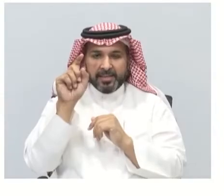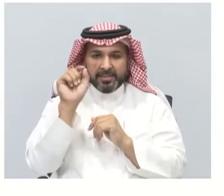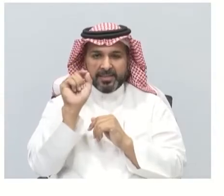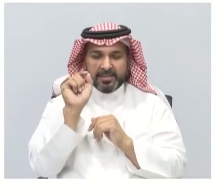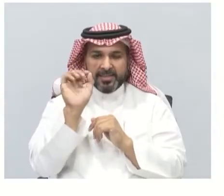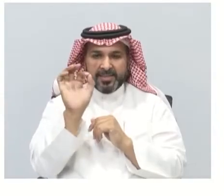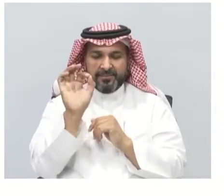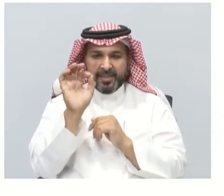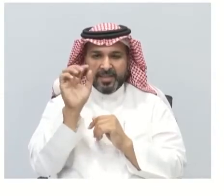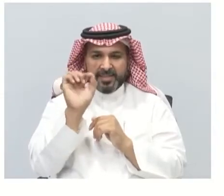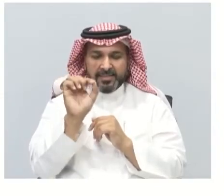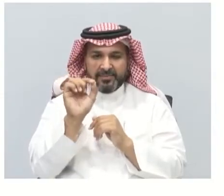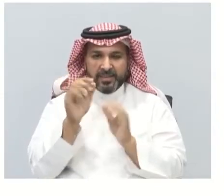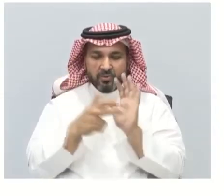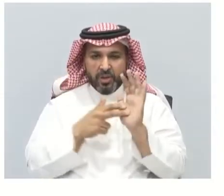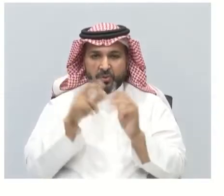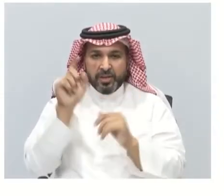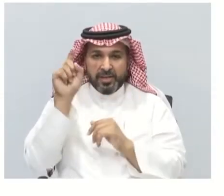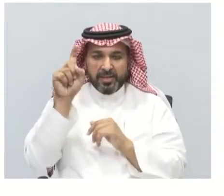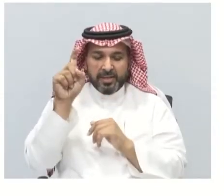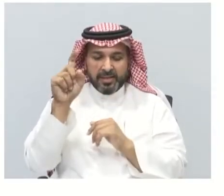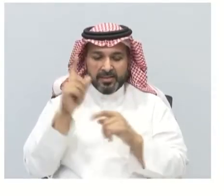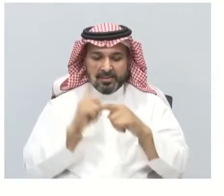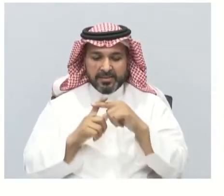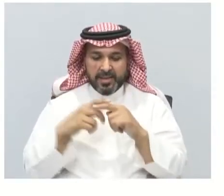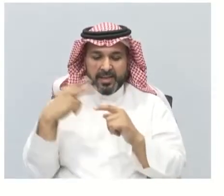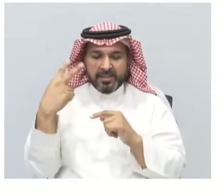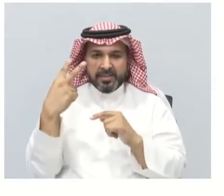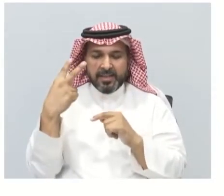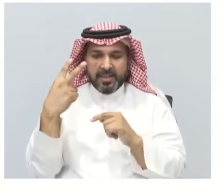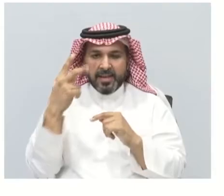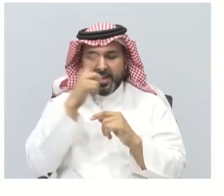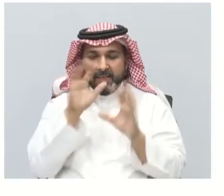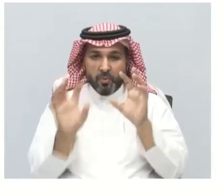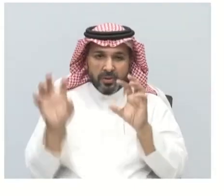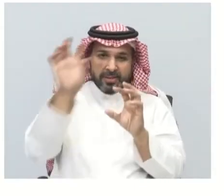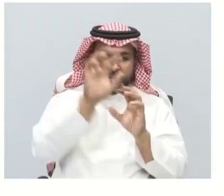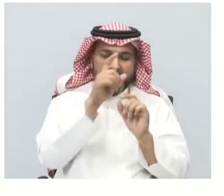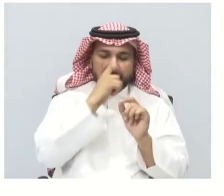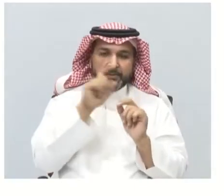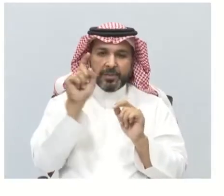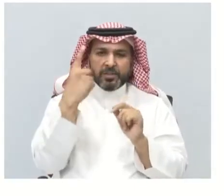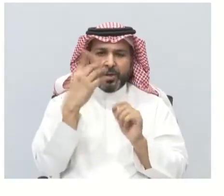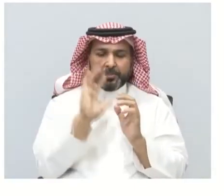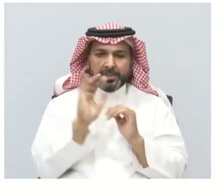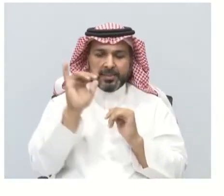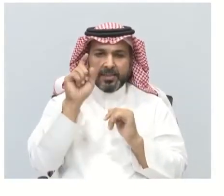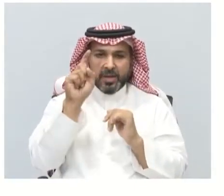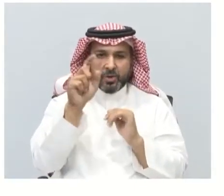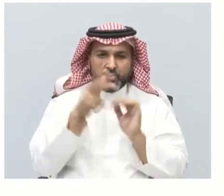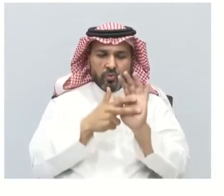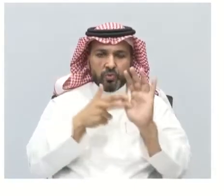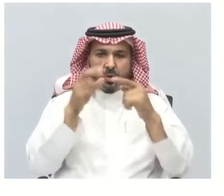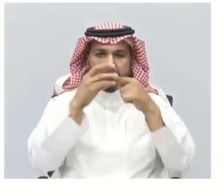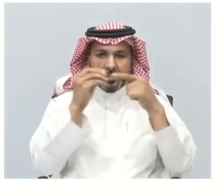قيمه الاكس تساوي سالب ا اذا عندك الواي وعندك الاكس النقطه الموجوده عندي هي كم التقاطع